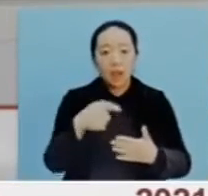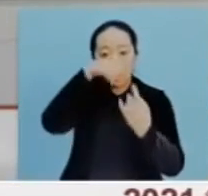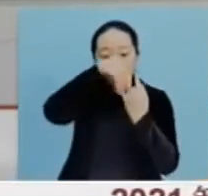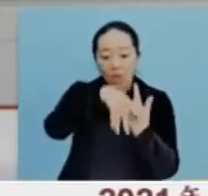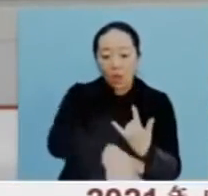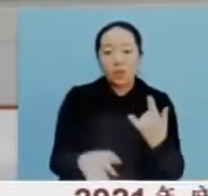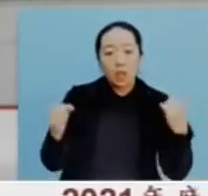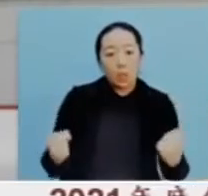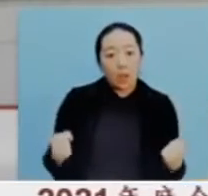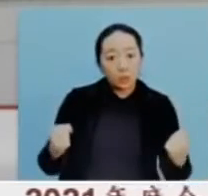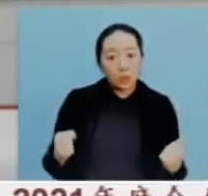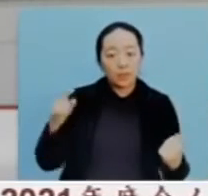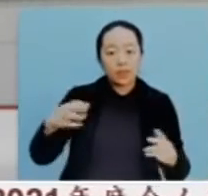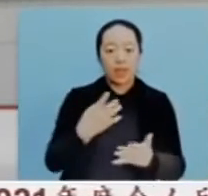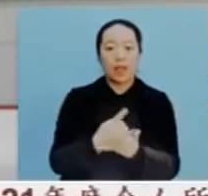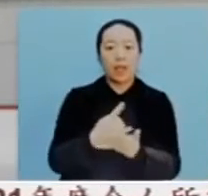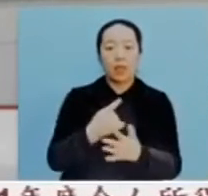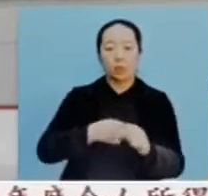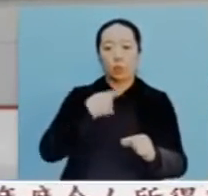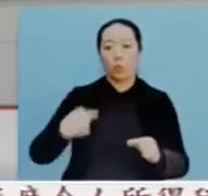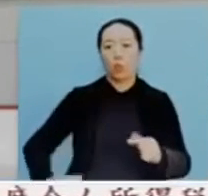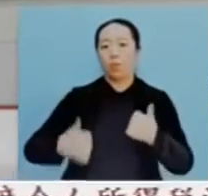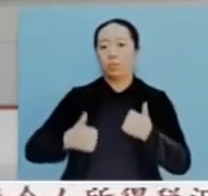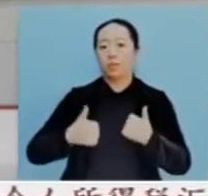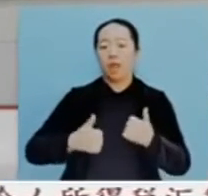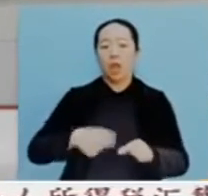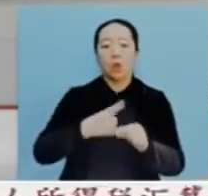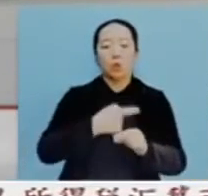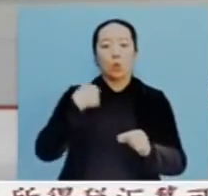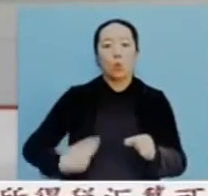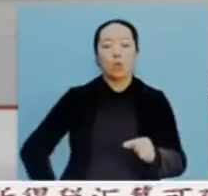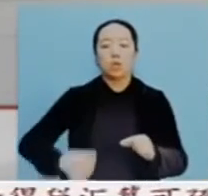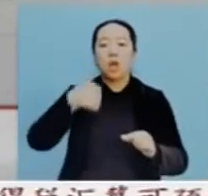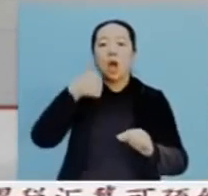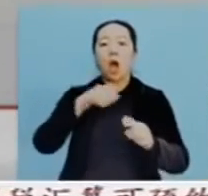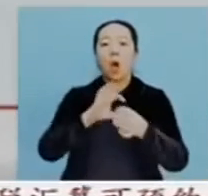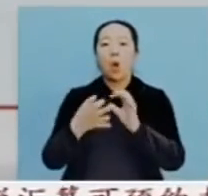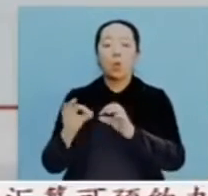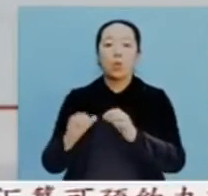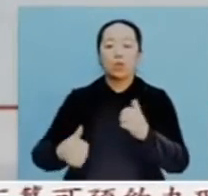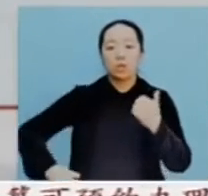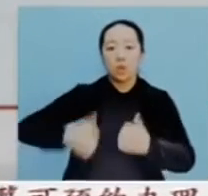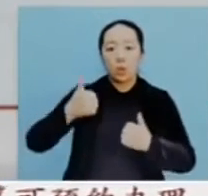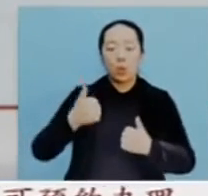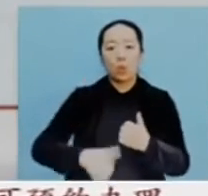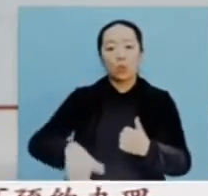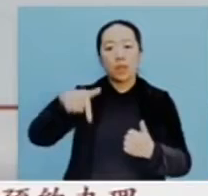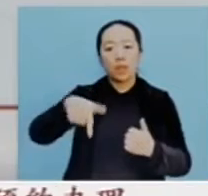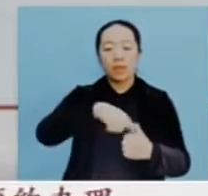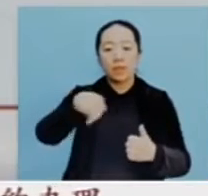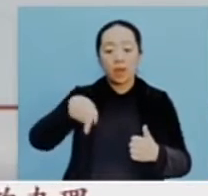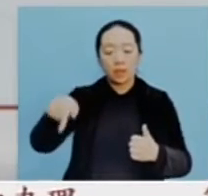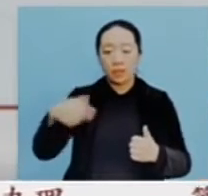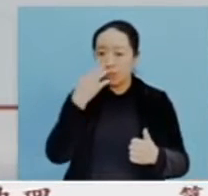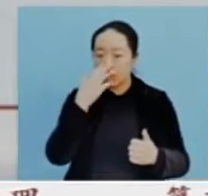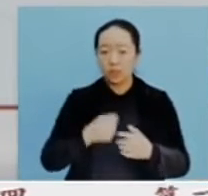赛，然后我们中国是申办奥运成功嘛，说你来挑战一下嘛，这样我就转到了高山滑雪这个项目。 参加残疾人